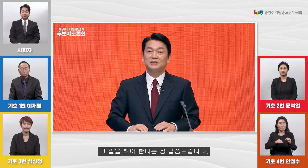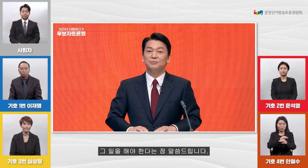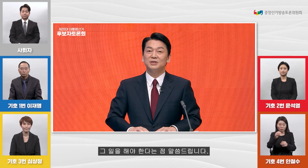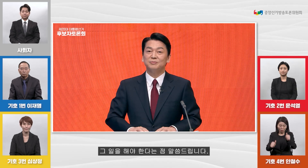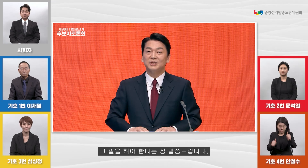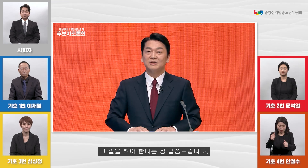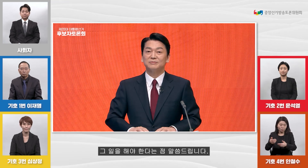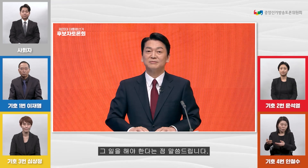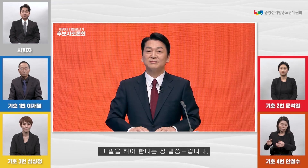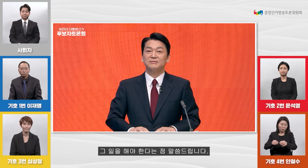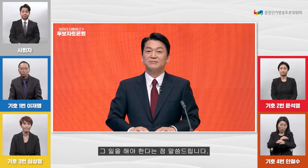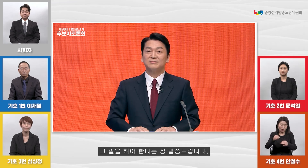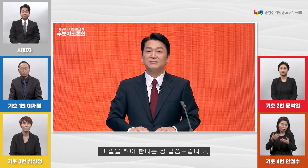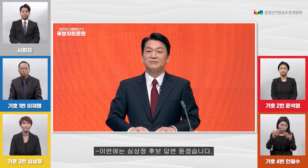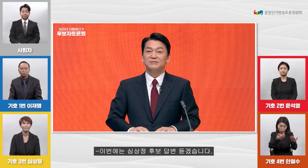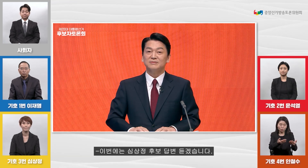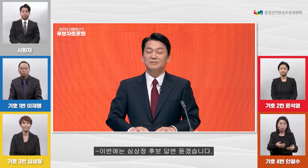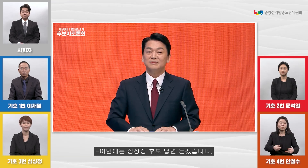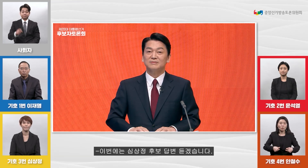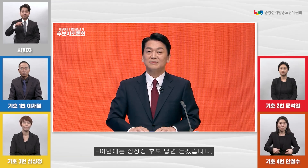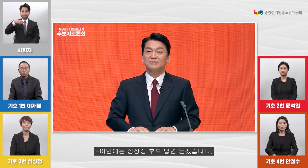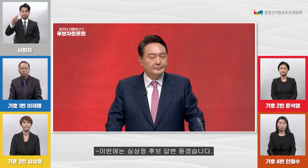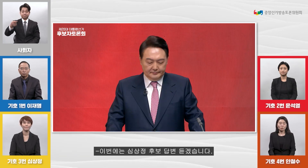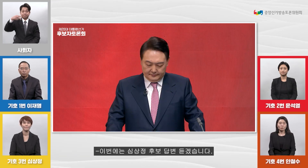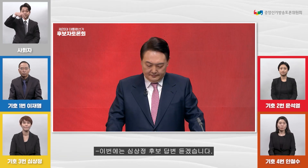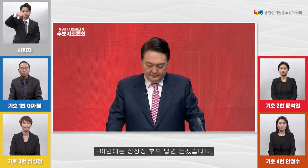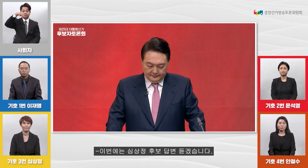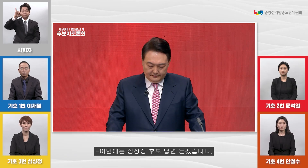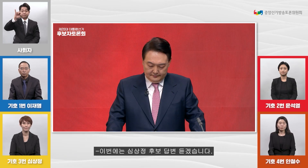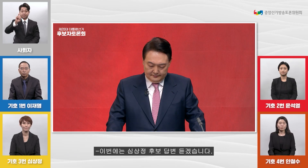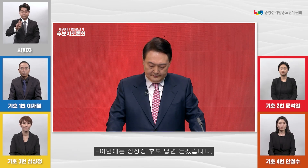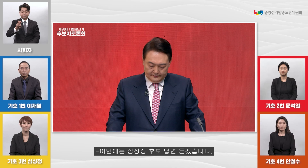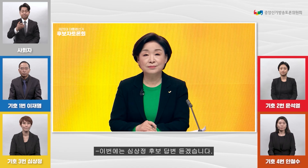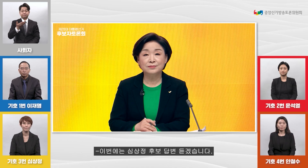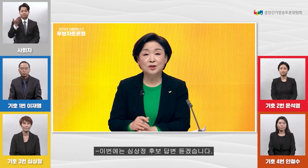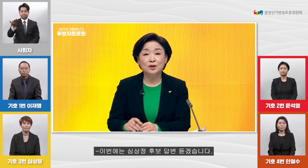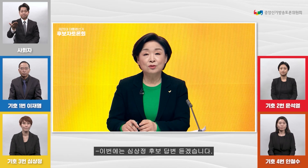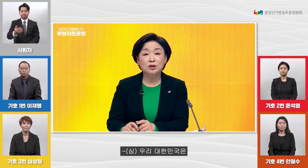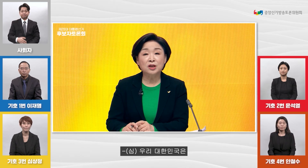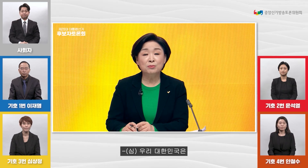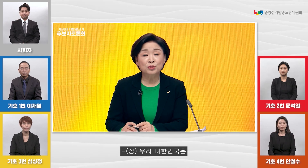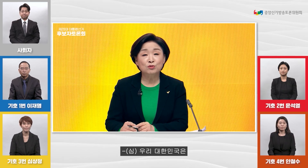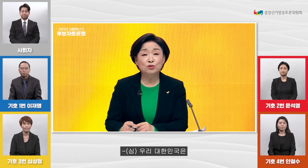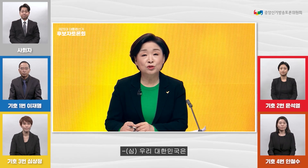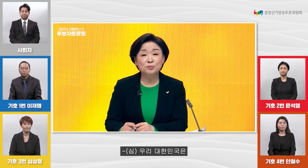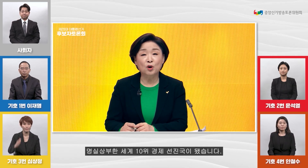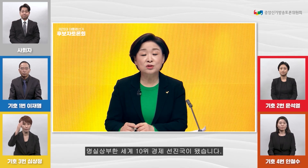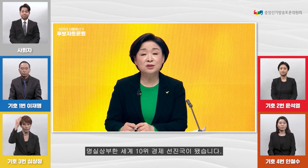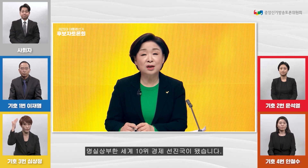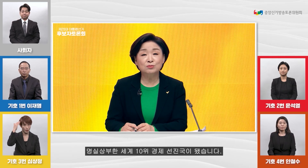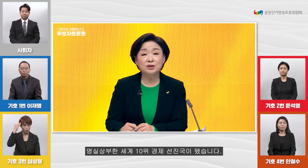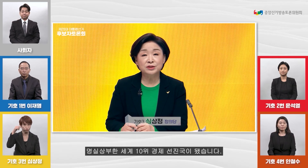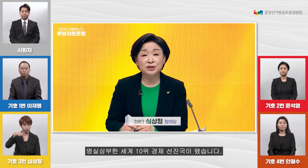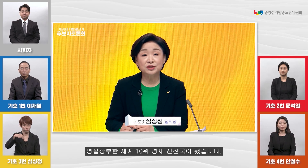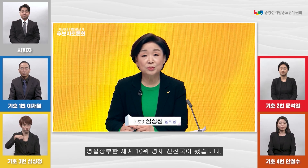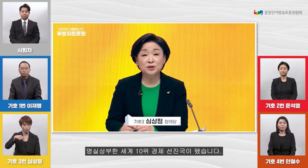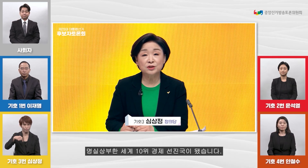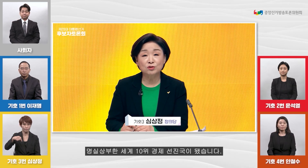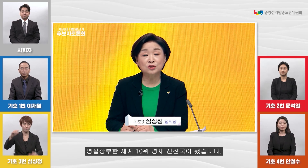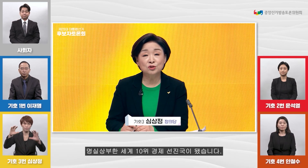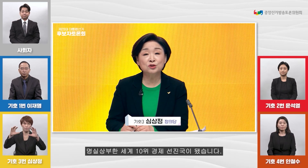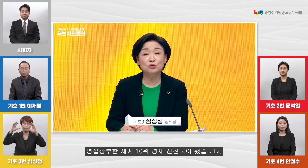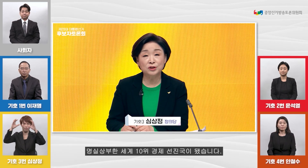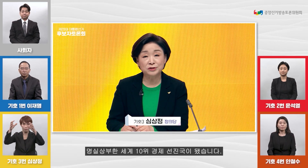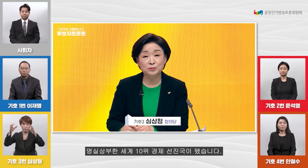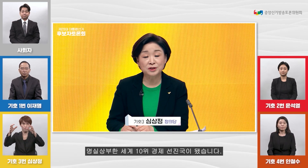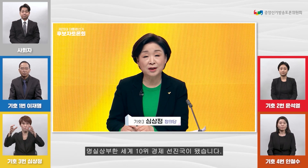점 말씀드립니다. 네, 이번에는 심상정 후보 답변 듣겠습니다. 우리 대한민국은 명실상부한 세계 10위